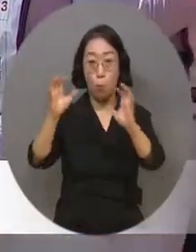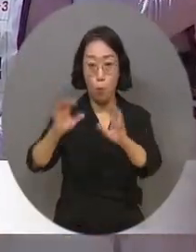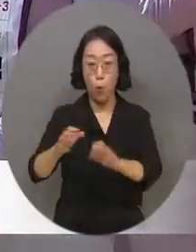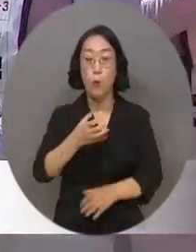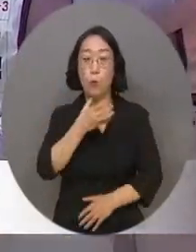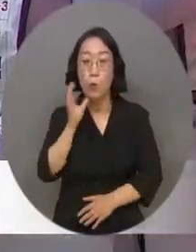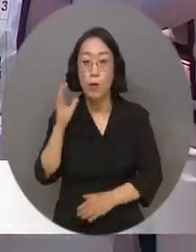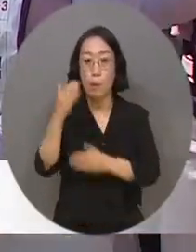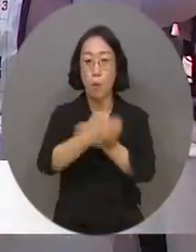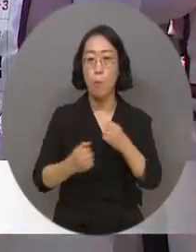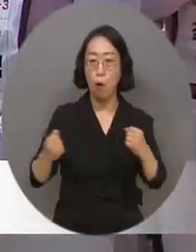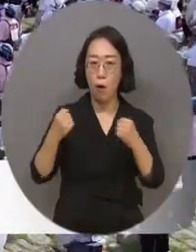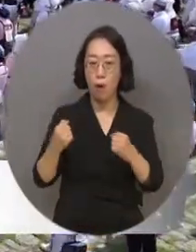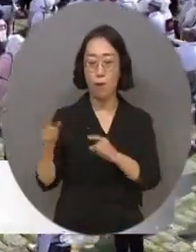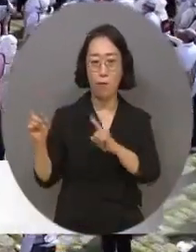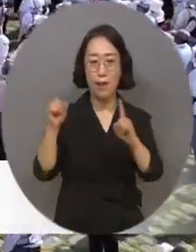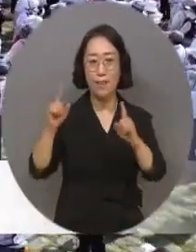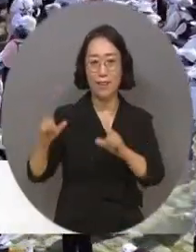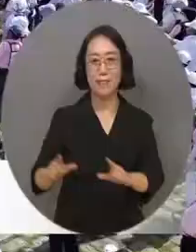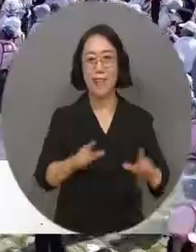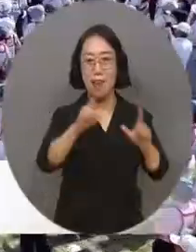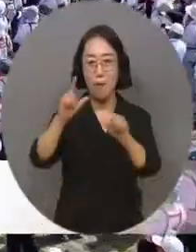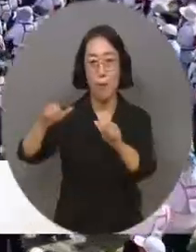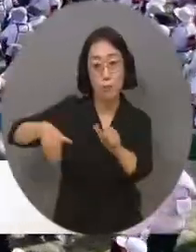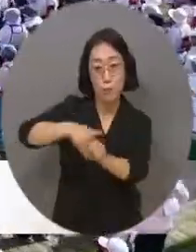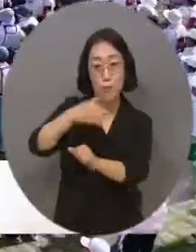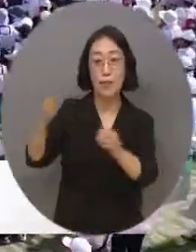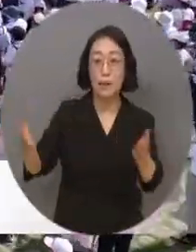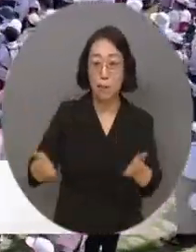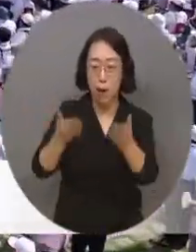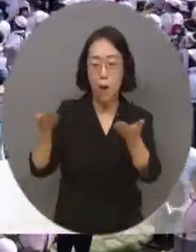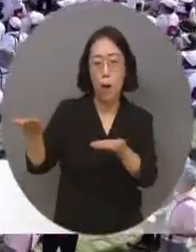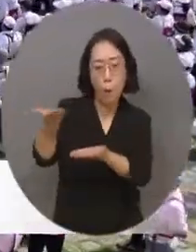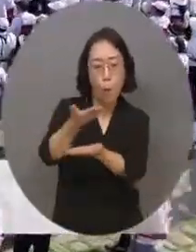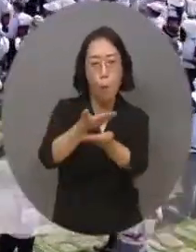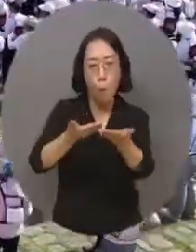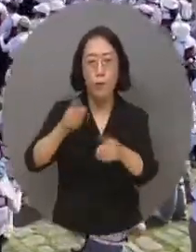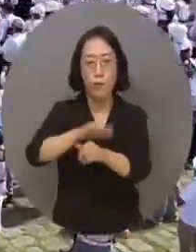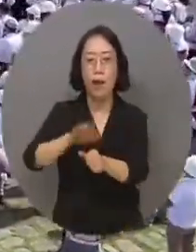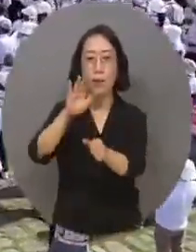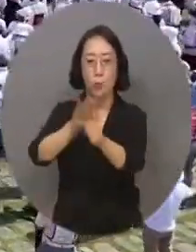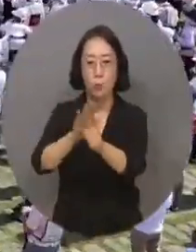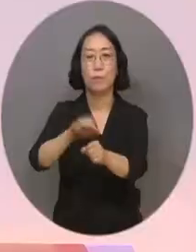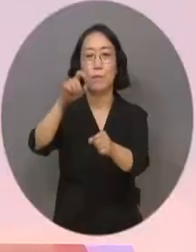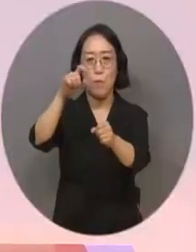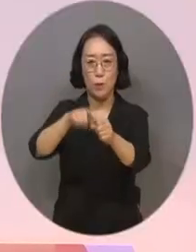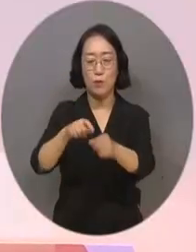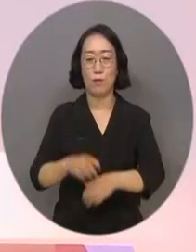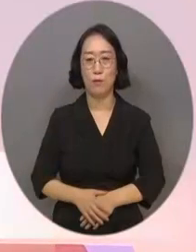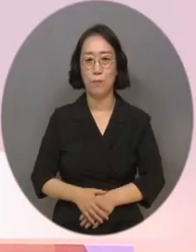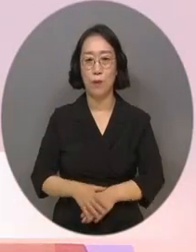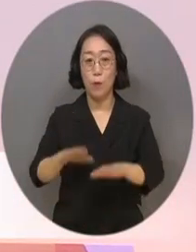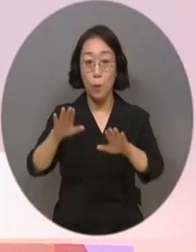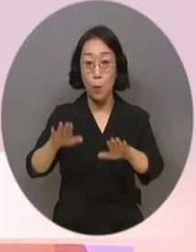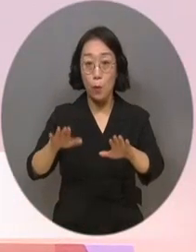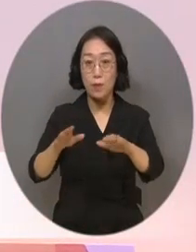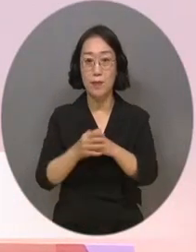어르신들의 건강하고 활기찬 생활 여건을 조성하고 교류를 활성화하고자 열렸습니다.